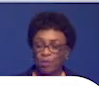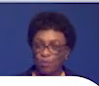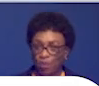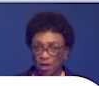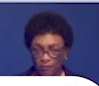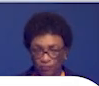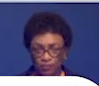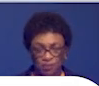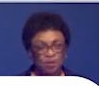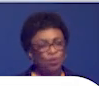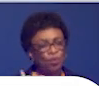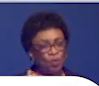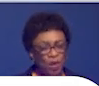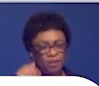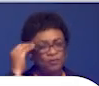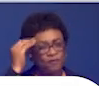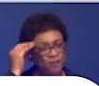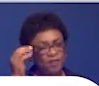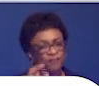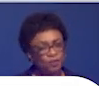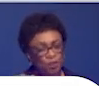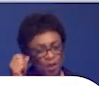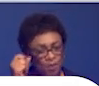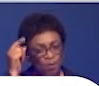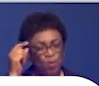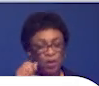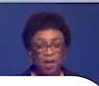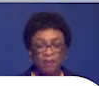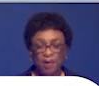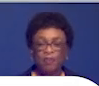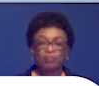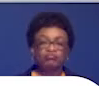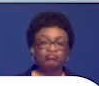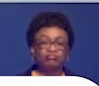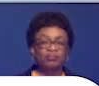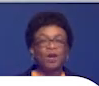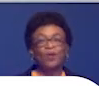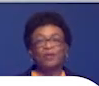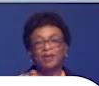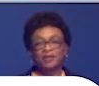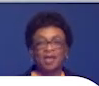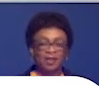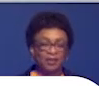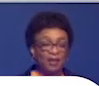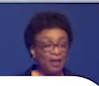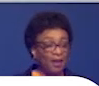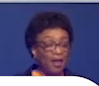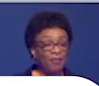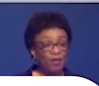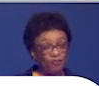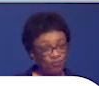Ku na uwezo wa kufi vizuri nauni Mambo ambay yamid kwenye maish Y inwe kut na